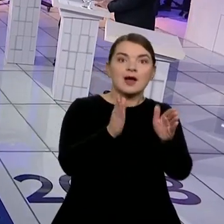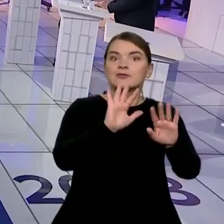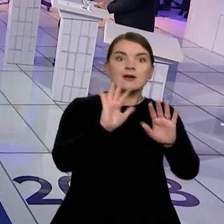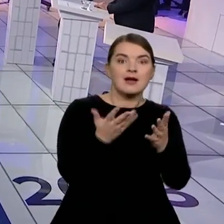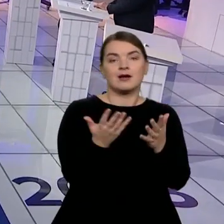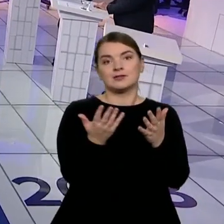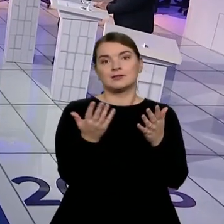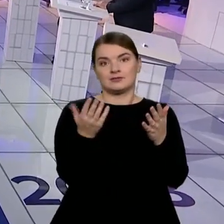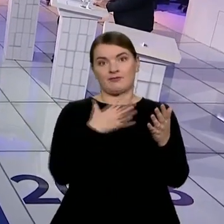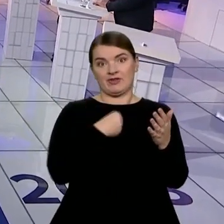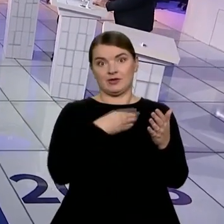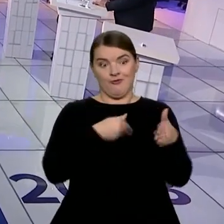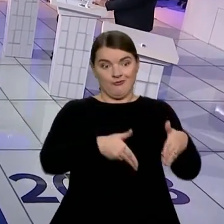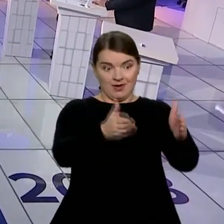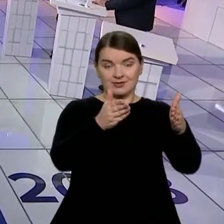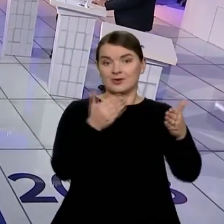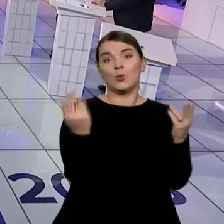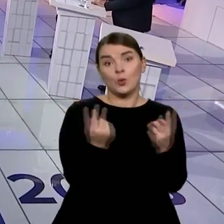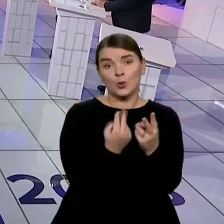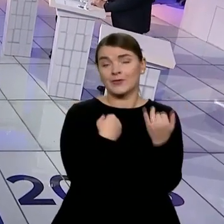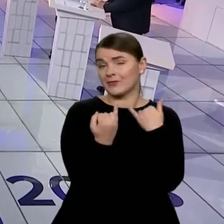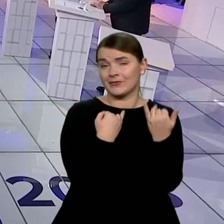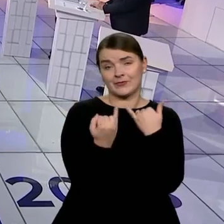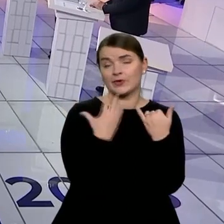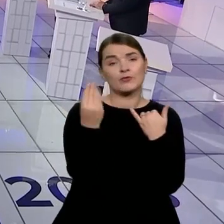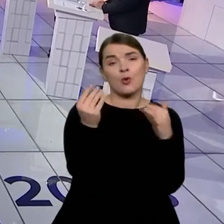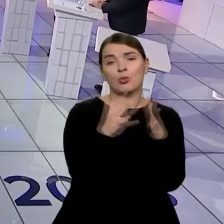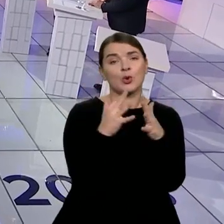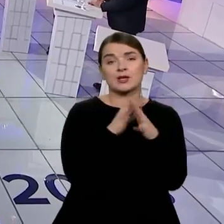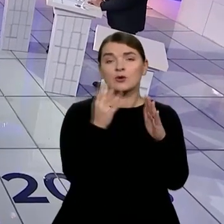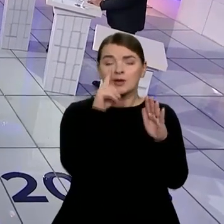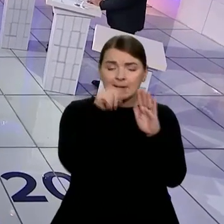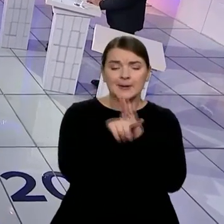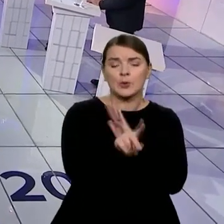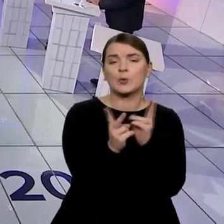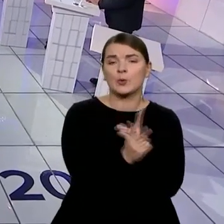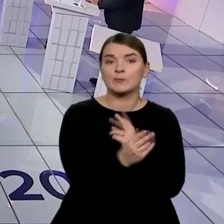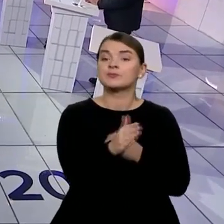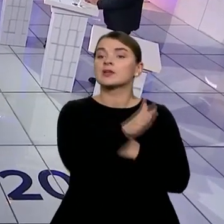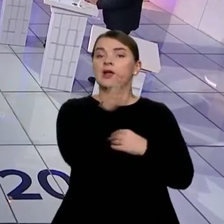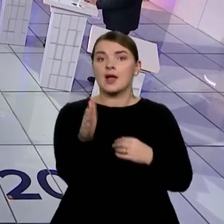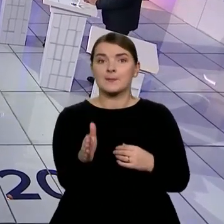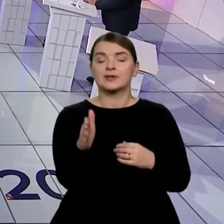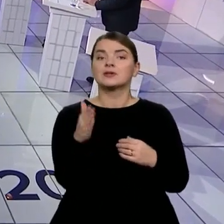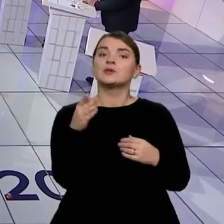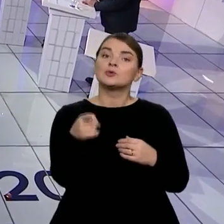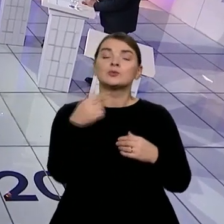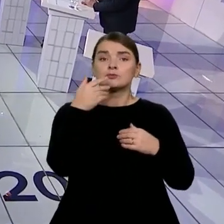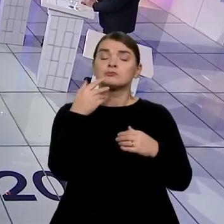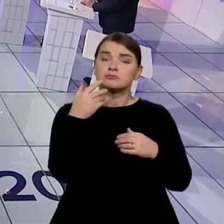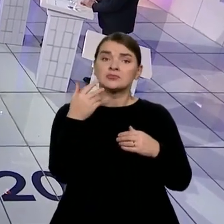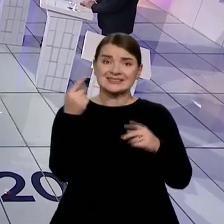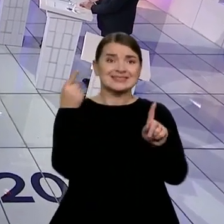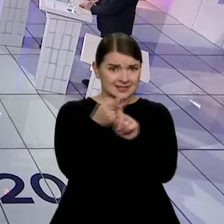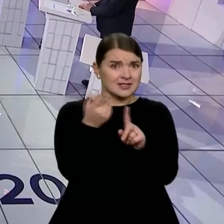veiklą Vilniaus gatvėje, reikia su juo kalbėtis ir žinoti jo poreikius. Dėkui, pone Medžiudovai, ar jūs matytumėt prasmę atgaivinti tą